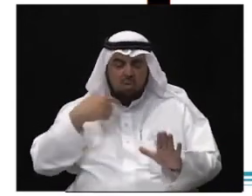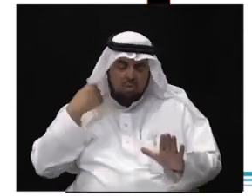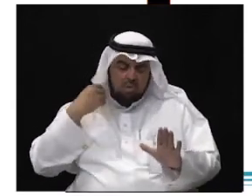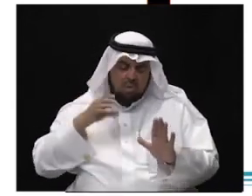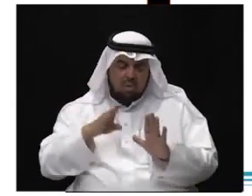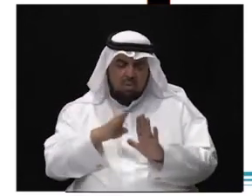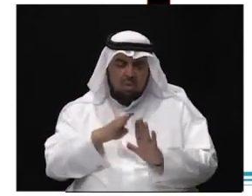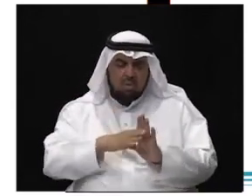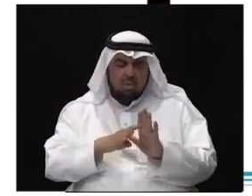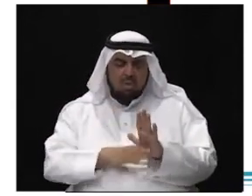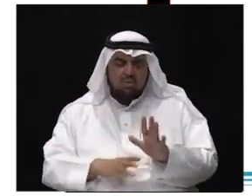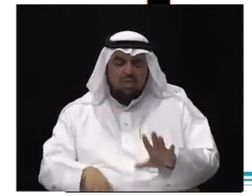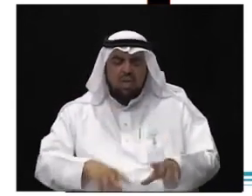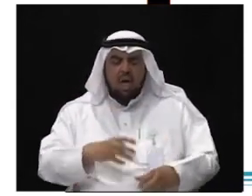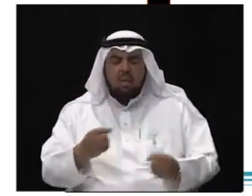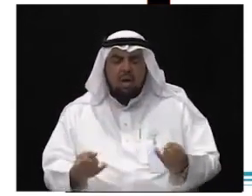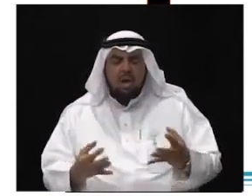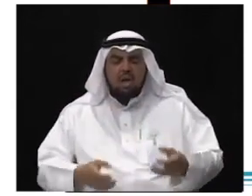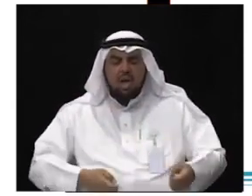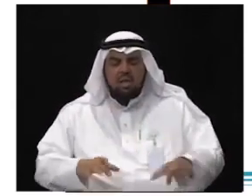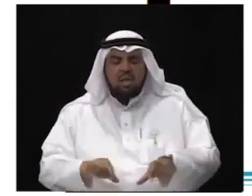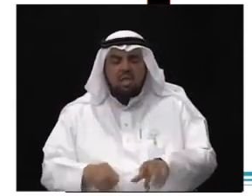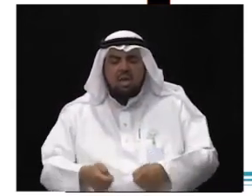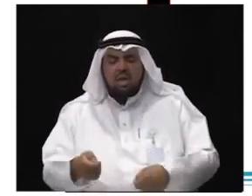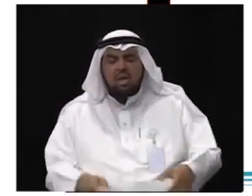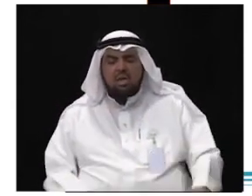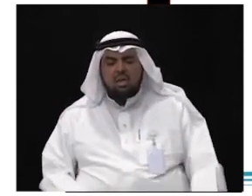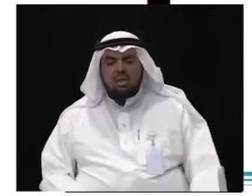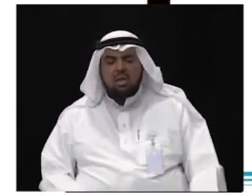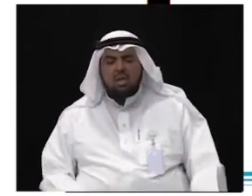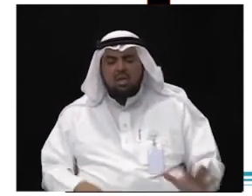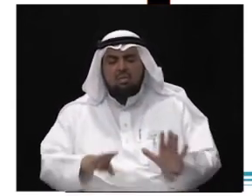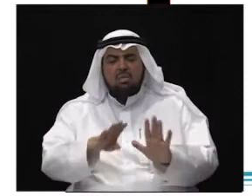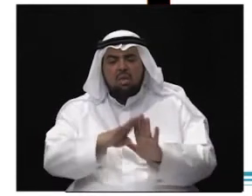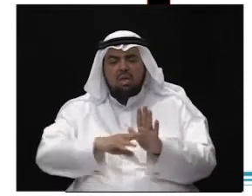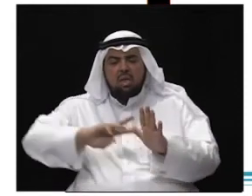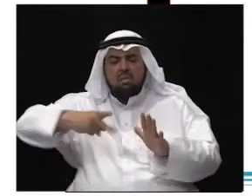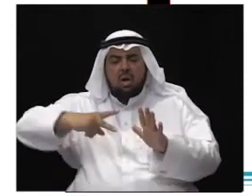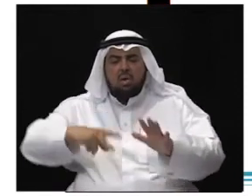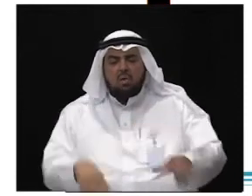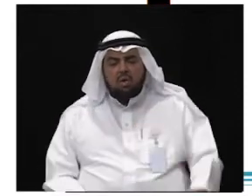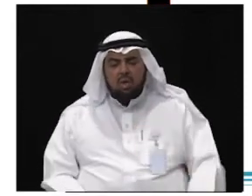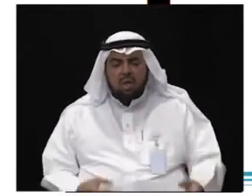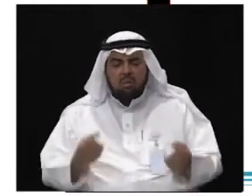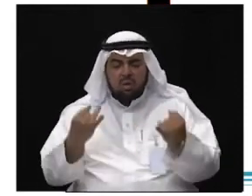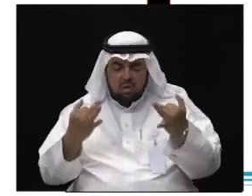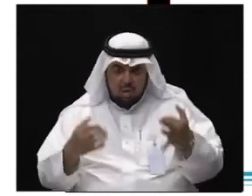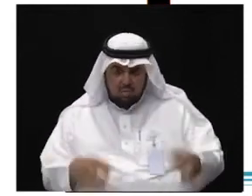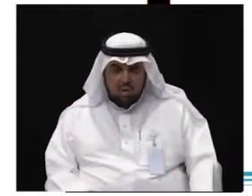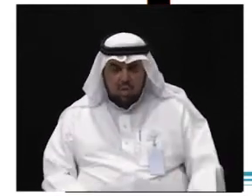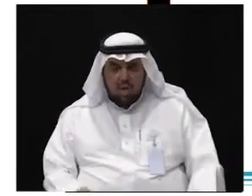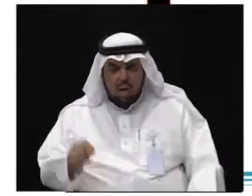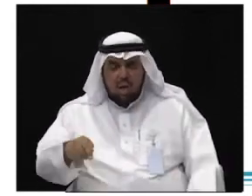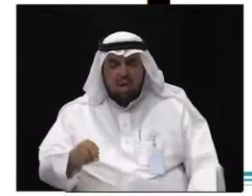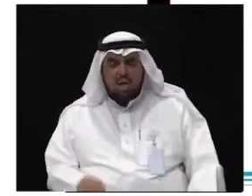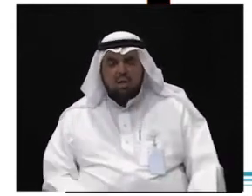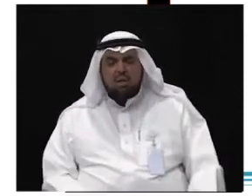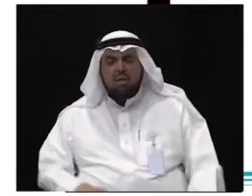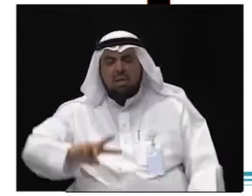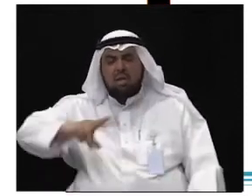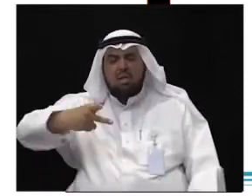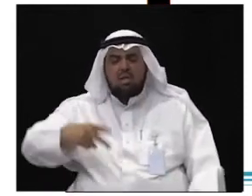عمليات حسابية، يقوم البرنامج بتنفيذها حسب ترتيب الأولويات للعمليات الحسابية. والآن